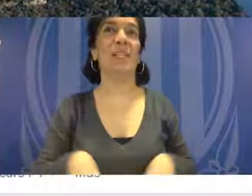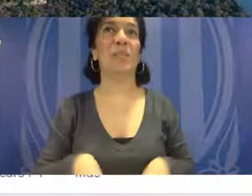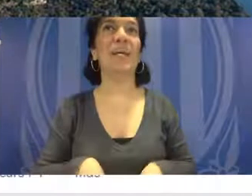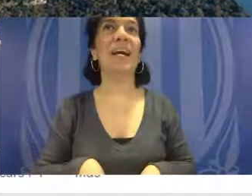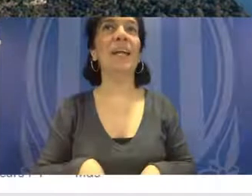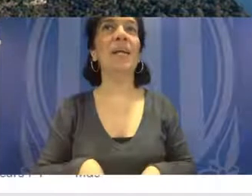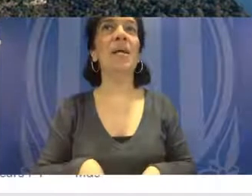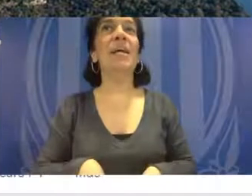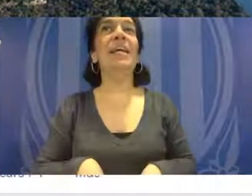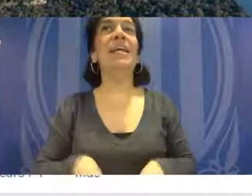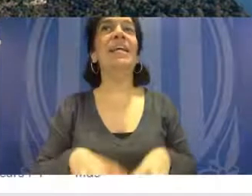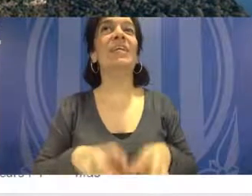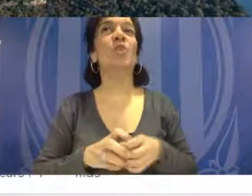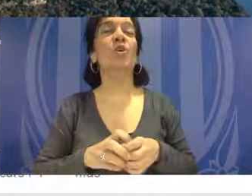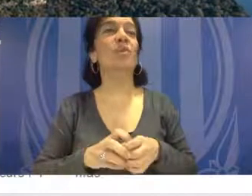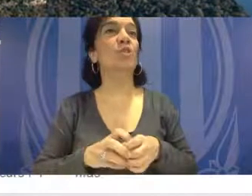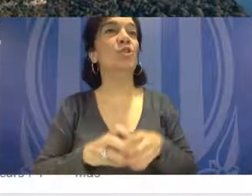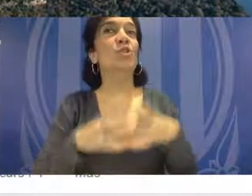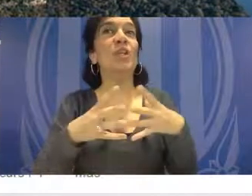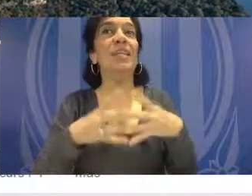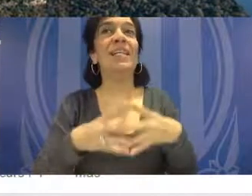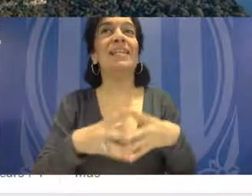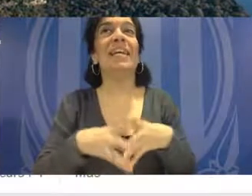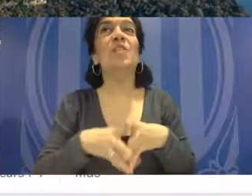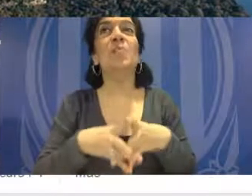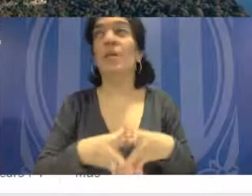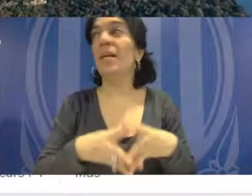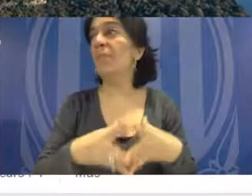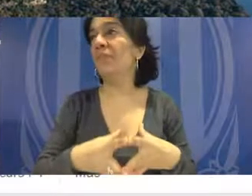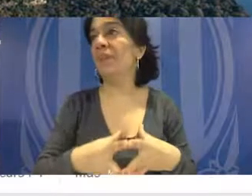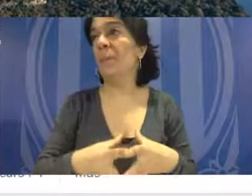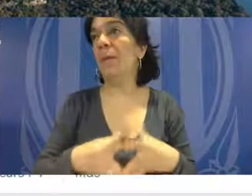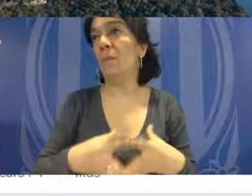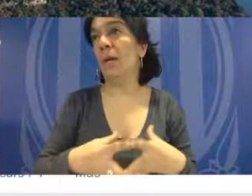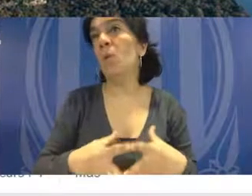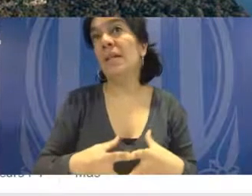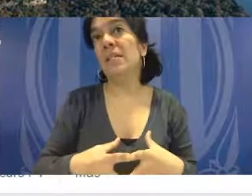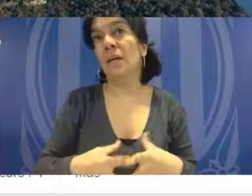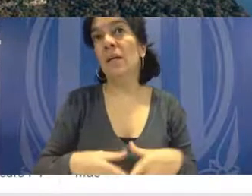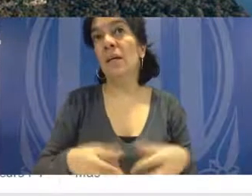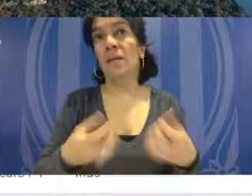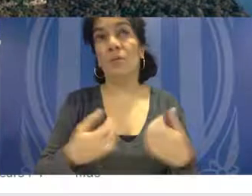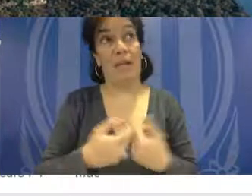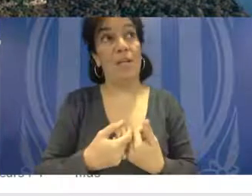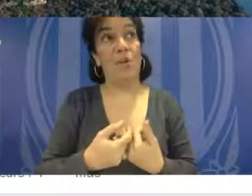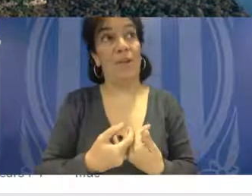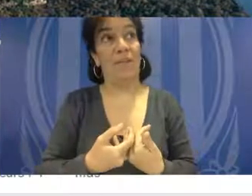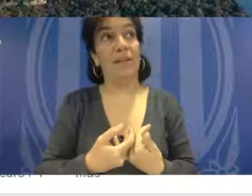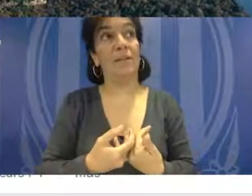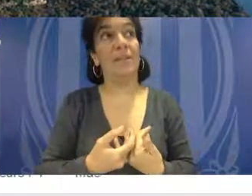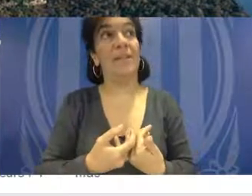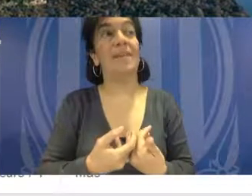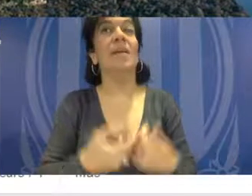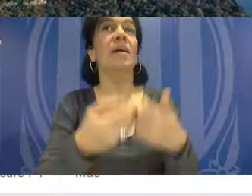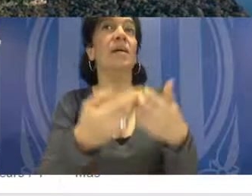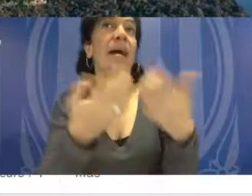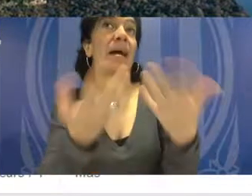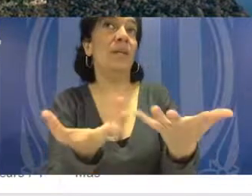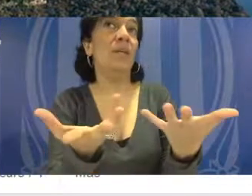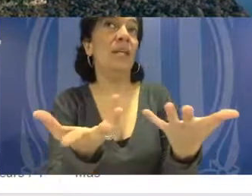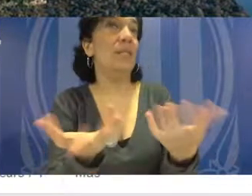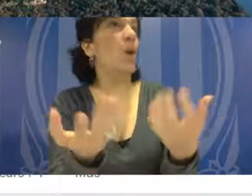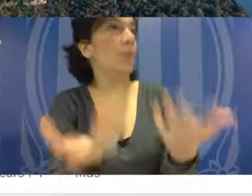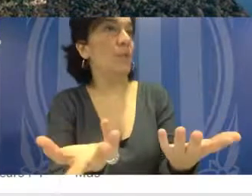vaig explicant, i que són totes les que ells poden aprofitar per donar a conèixer allò que fan. És a dir,